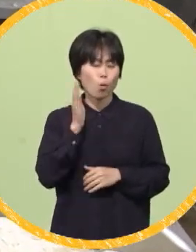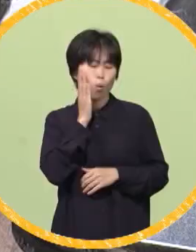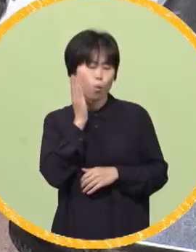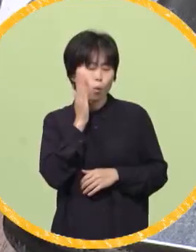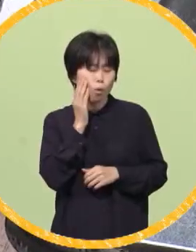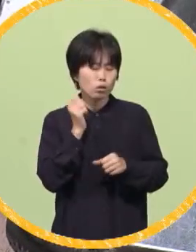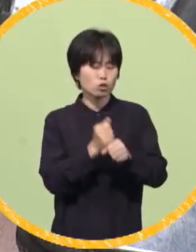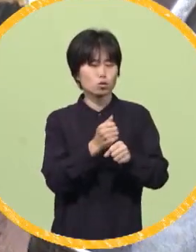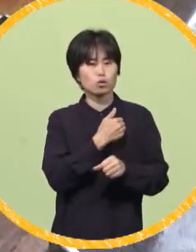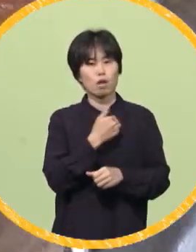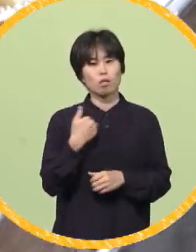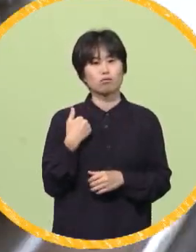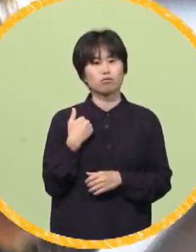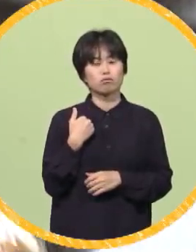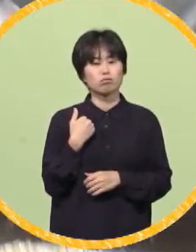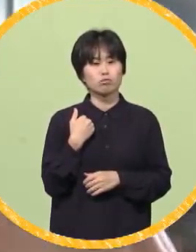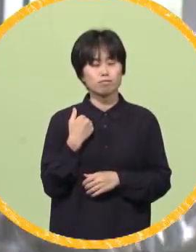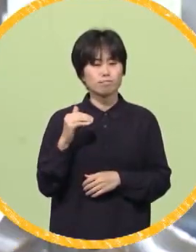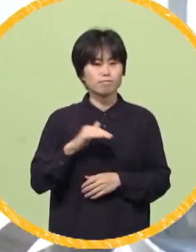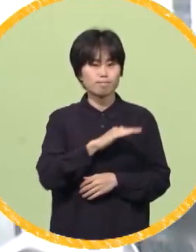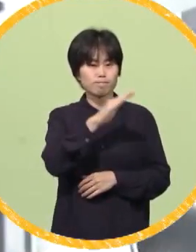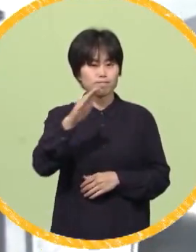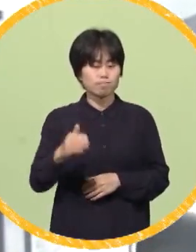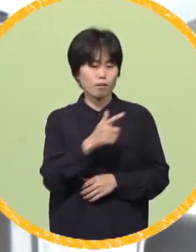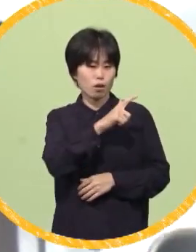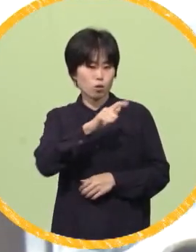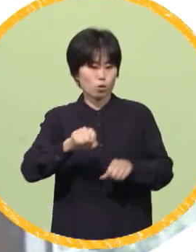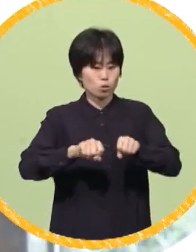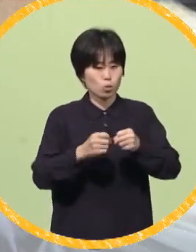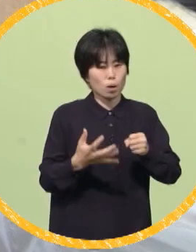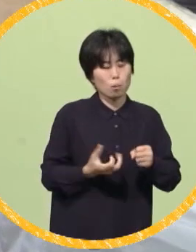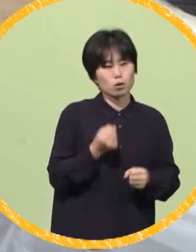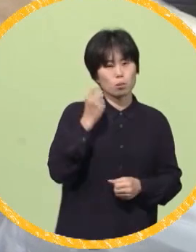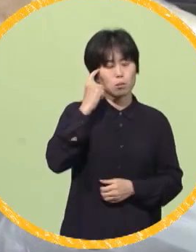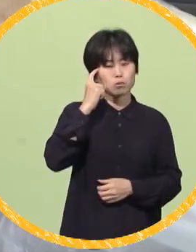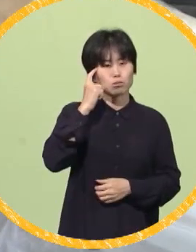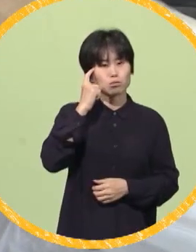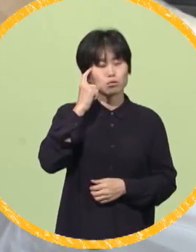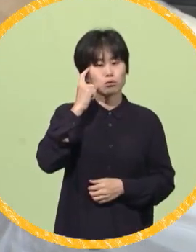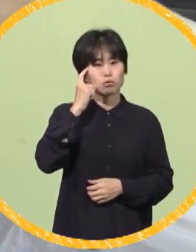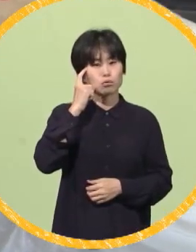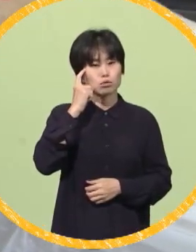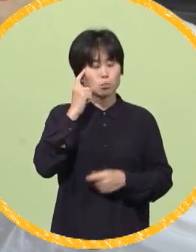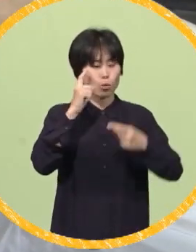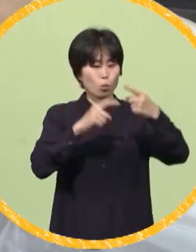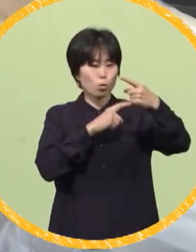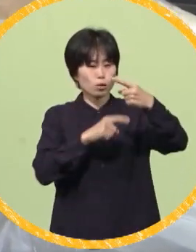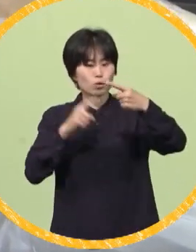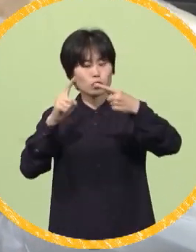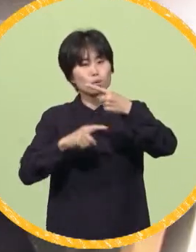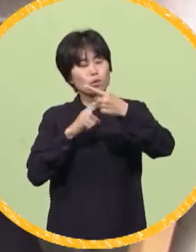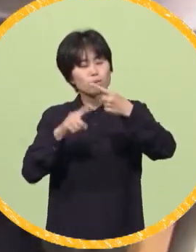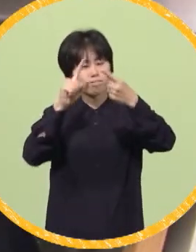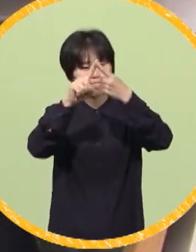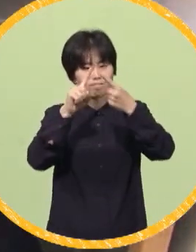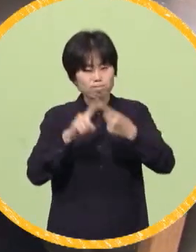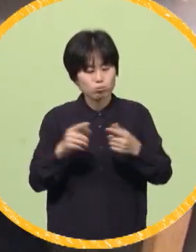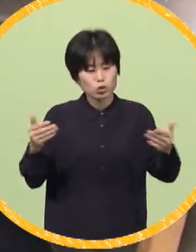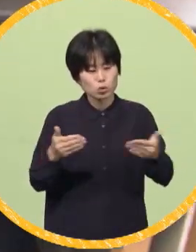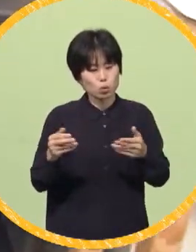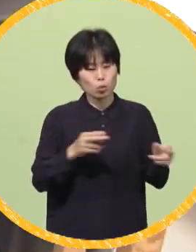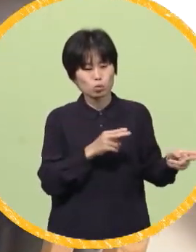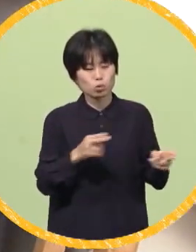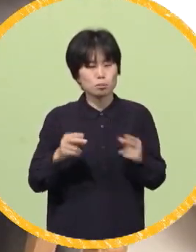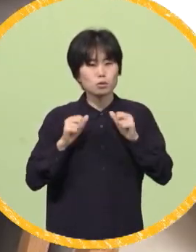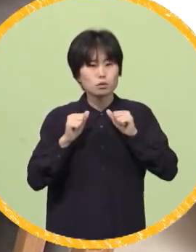作れるわけでしょ。それぞれ皆さんは、ね、いろんなハンディ持ってらっしゃるかもしれないけども、うん、それぞれの個性に合わせて仕事を用意していけ